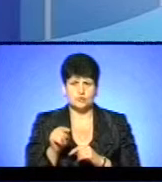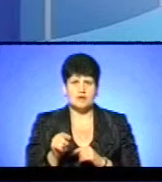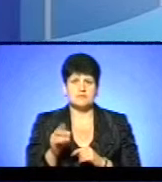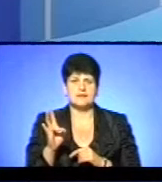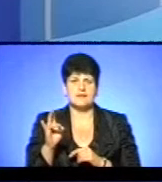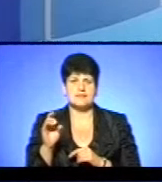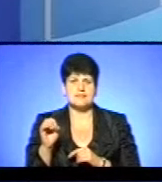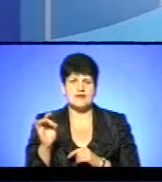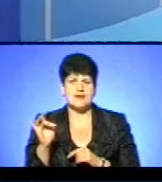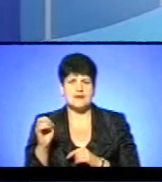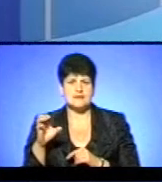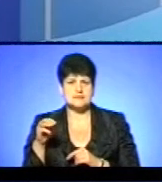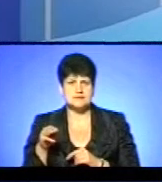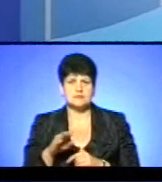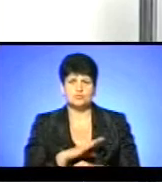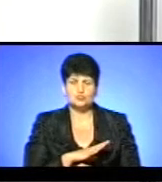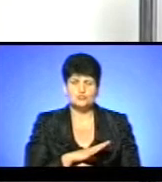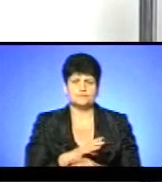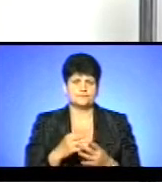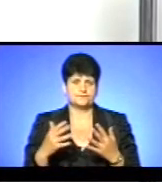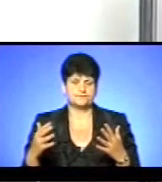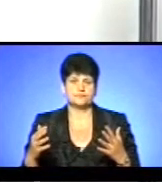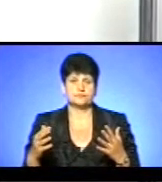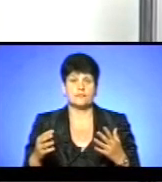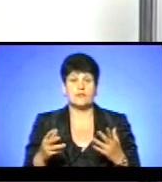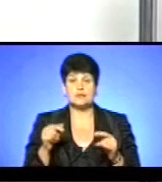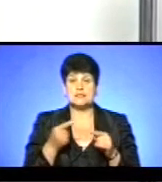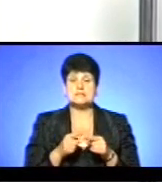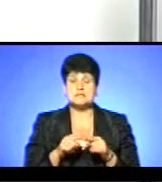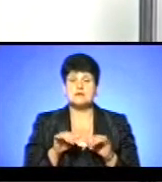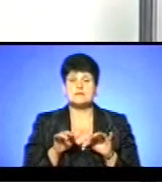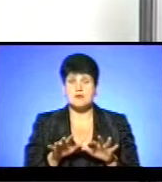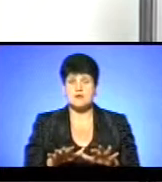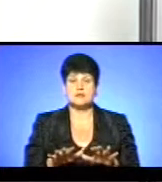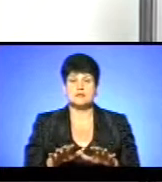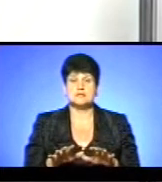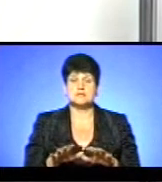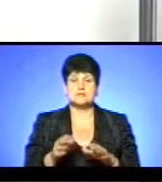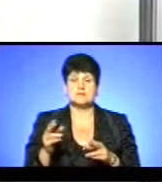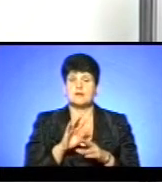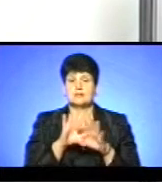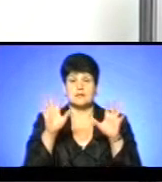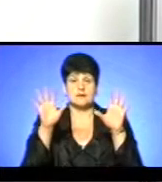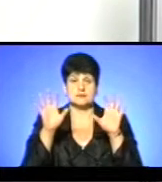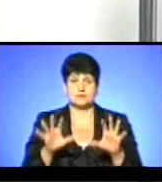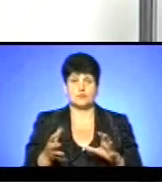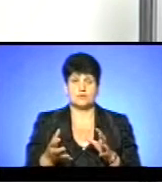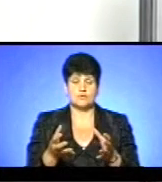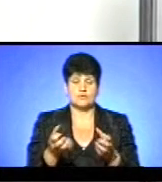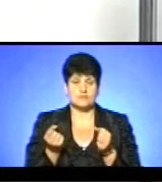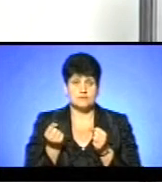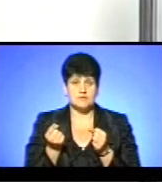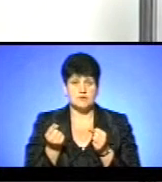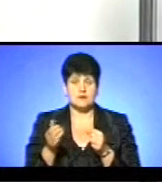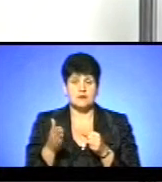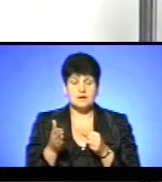істотної шкоди достатньо. Розкажіть, будь ласка, ось така діяльність браконьєрська на Івачівській водоймі в період нересту.